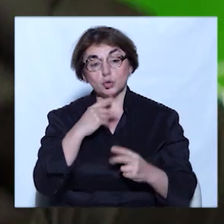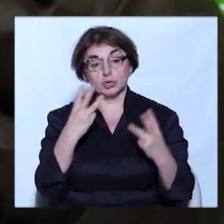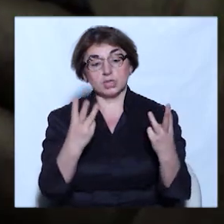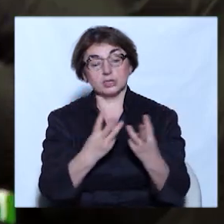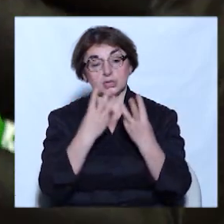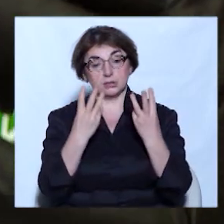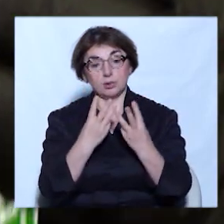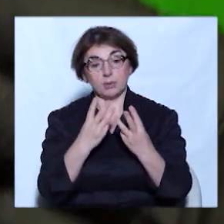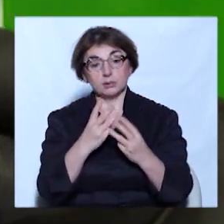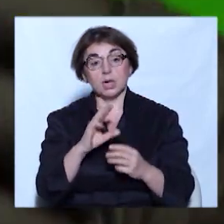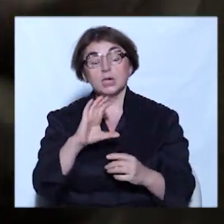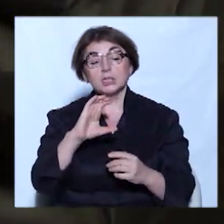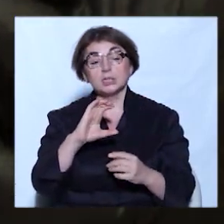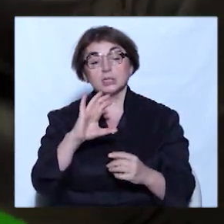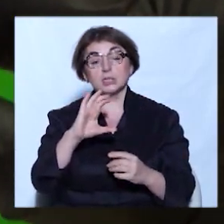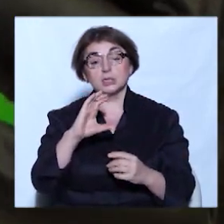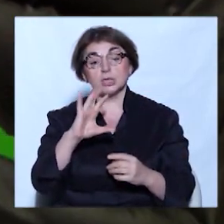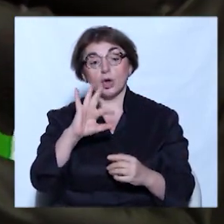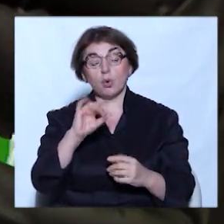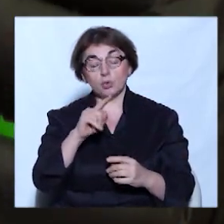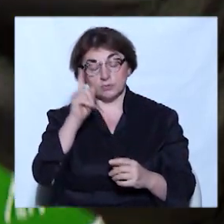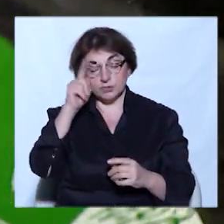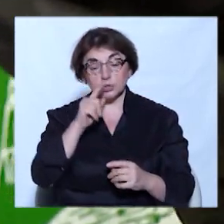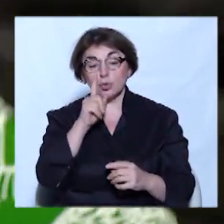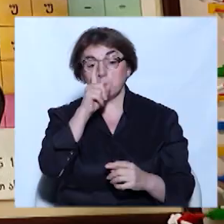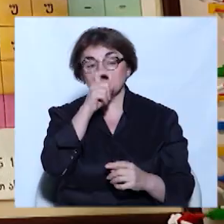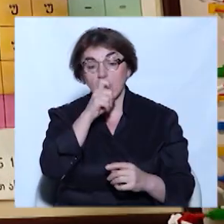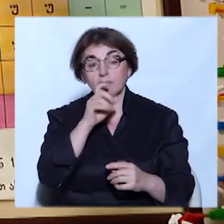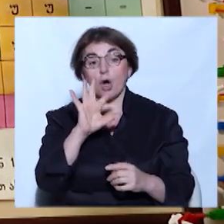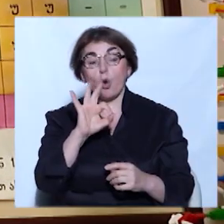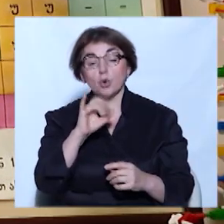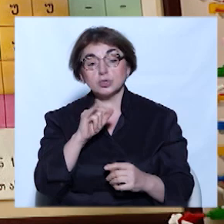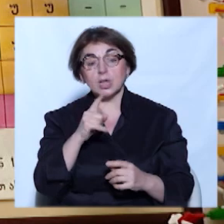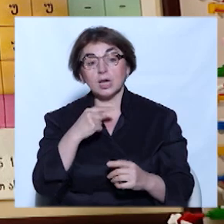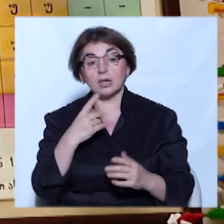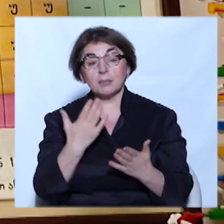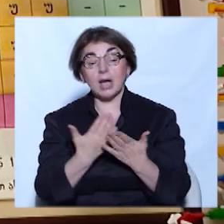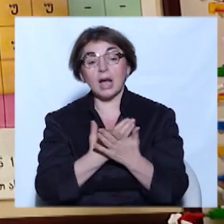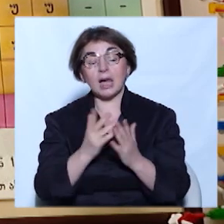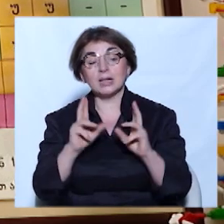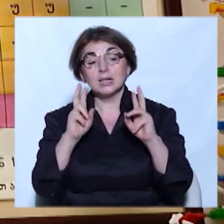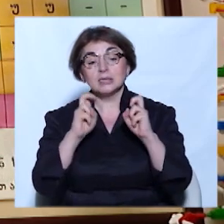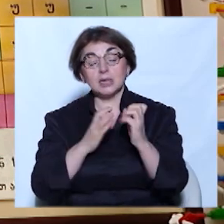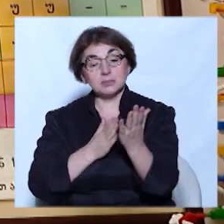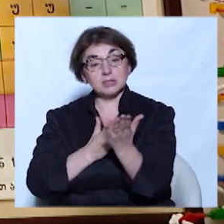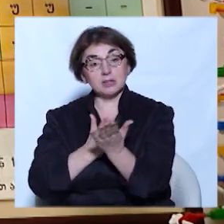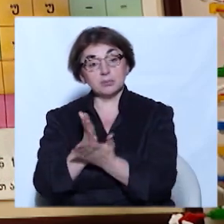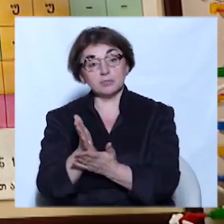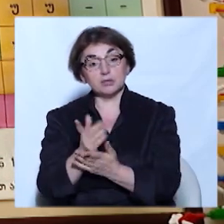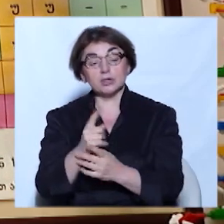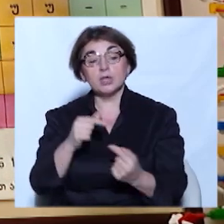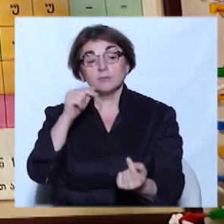წვიდა იწვება და CO2-იც მჟავა ოქსიდია. მე გაკვეთილი მიმყავს ახალი თემისკენ,